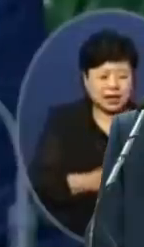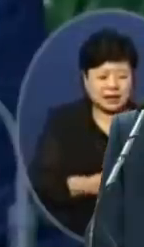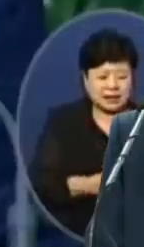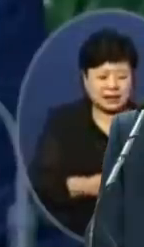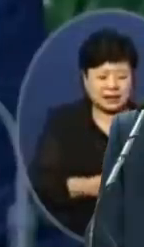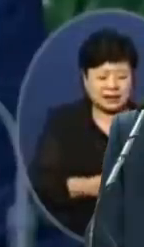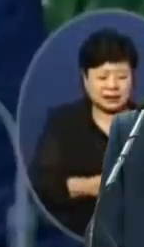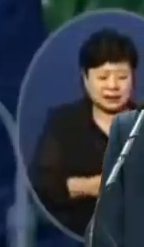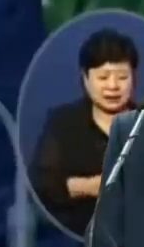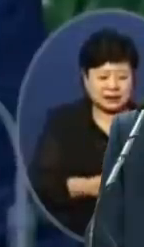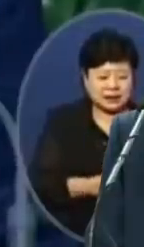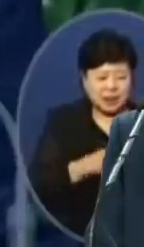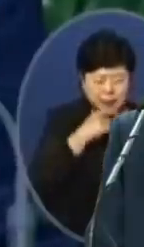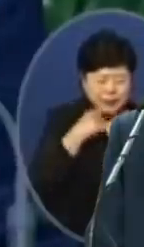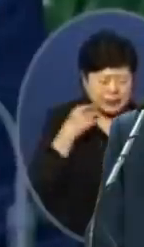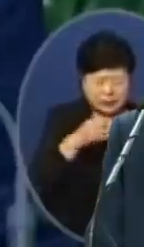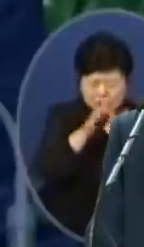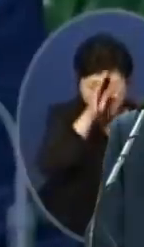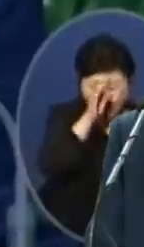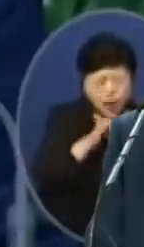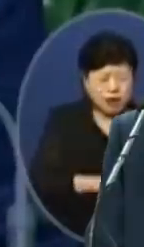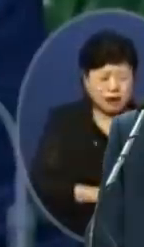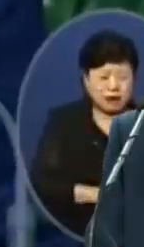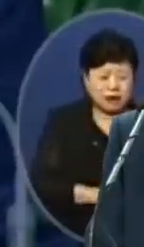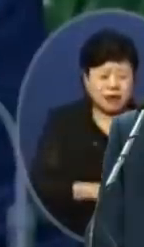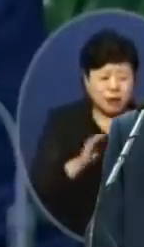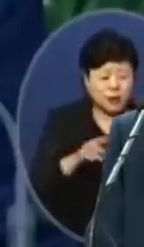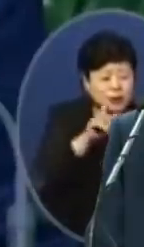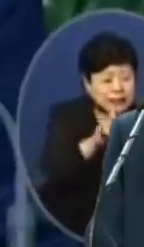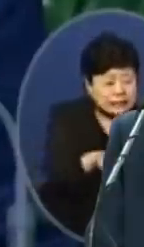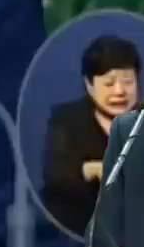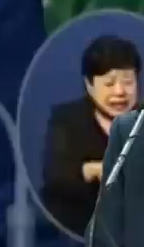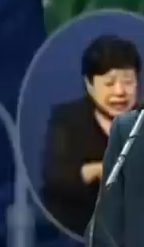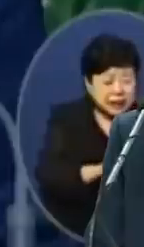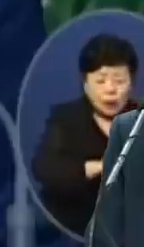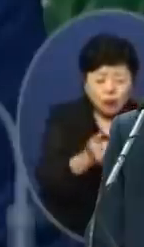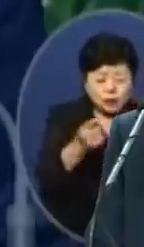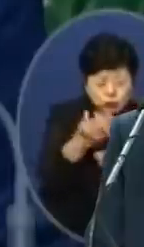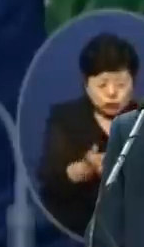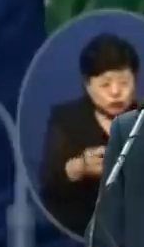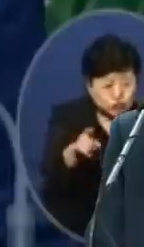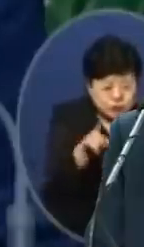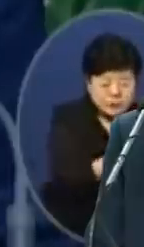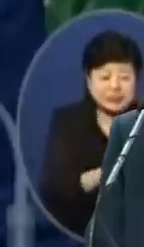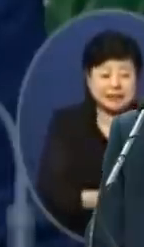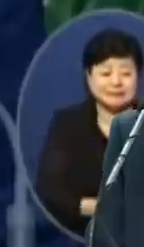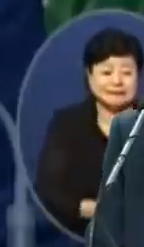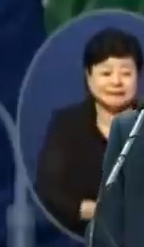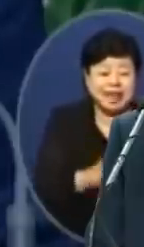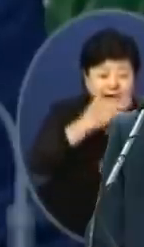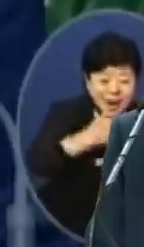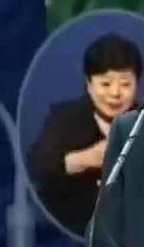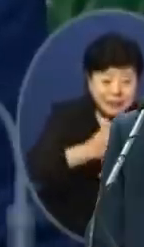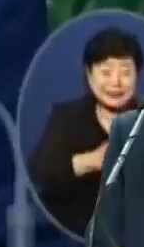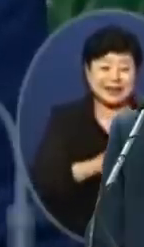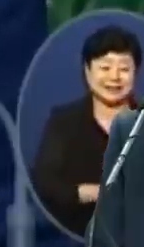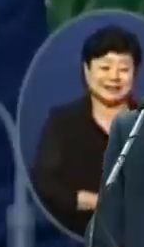나의 혈액병도 오늘 이 시간에 고쳐준 줄 믿습니다.